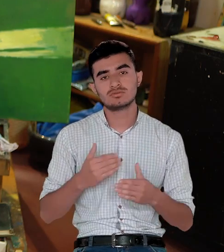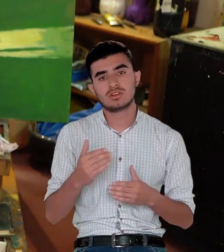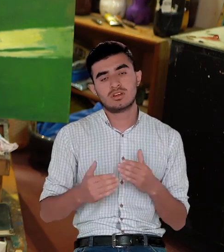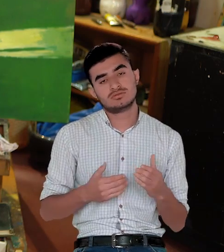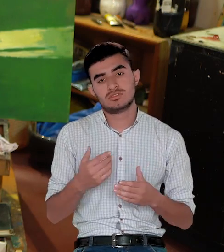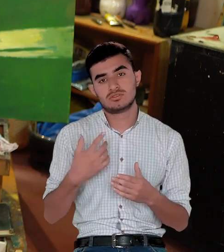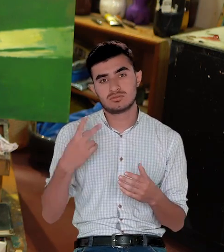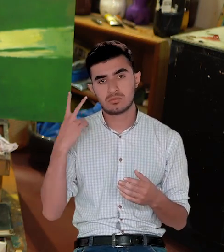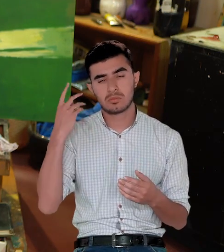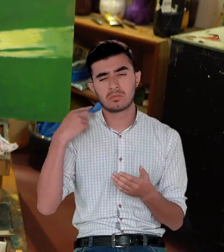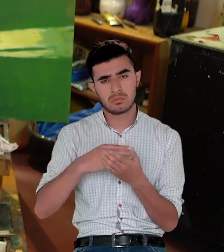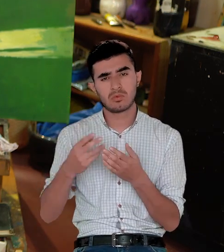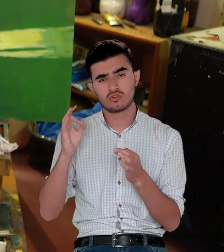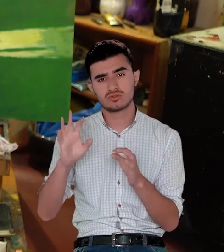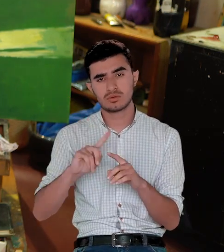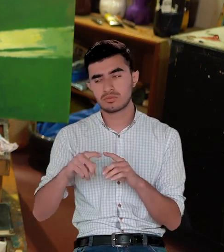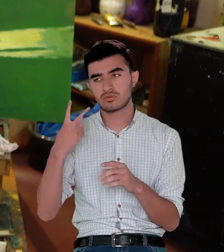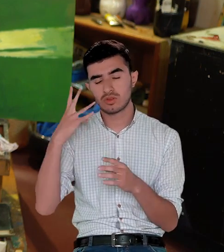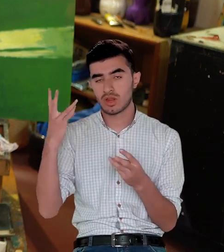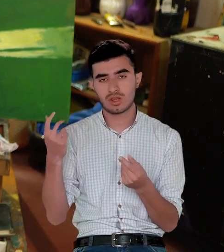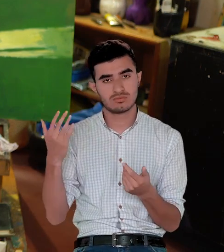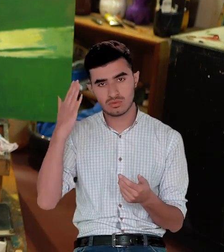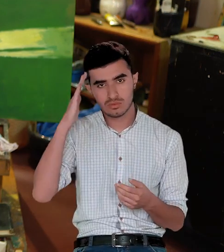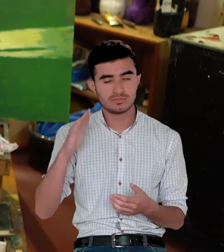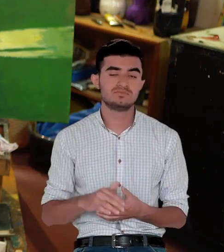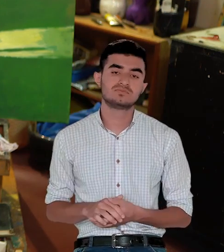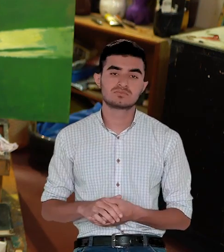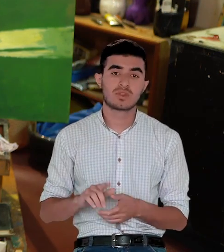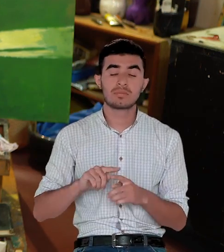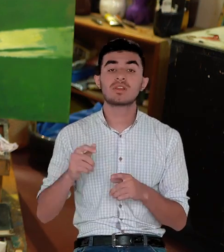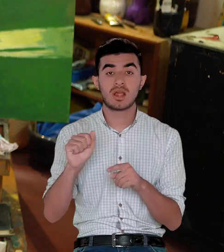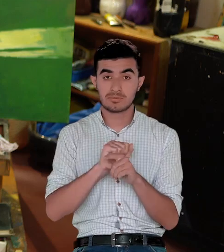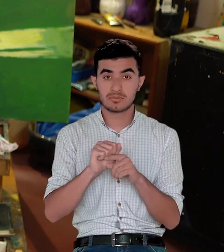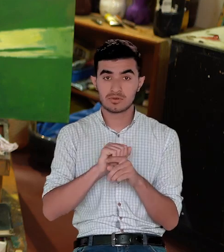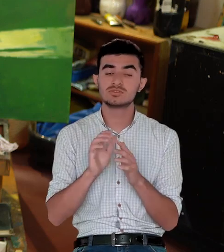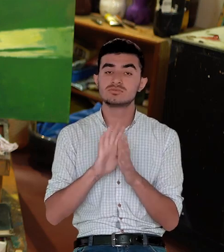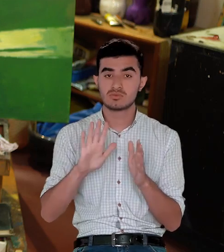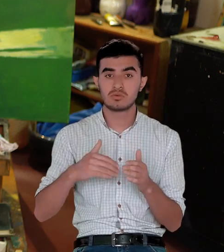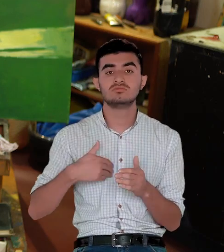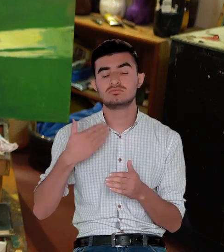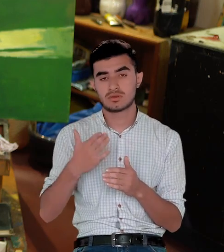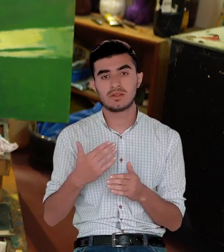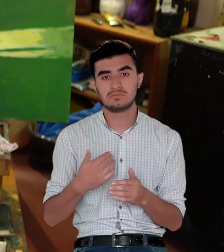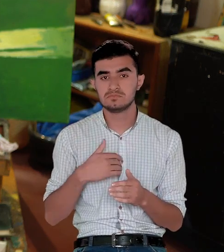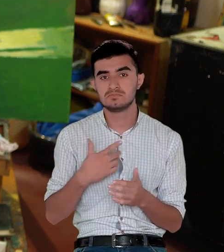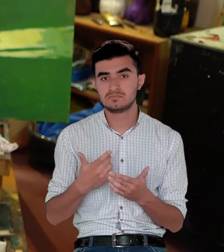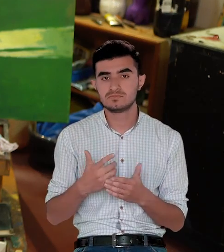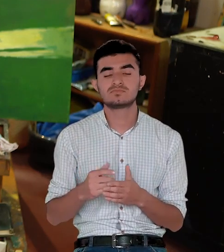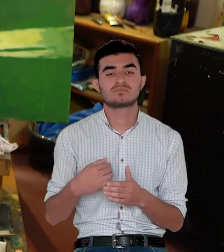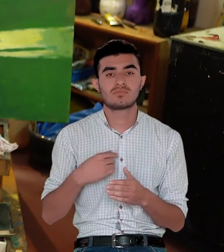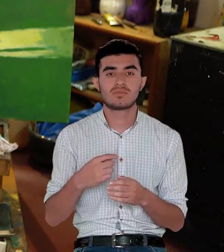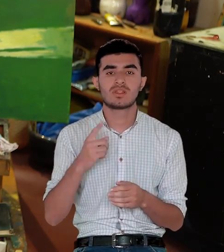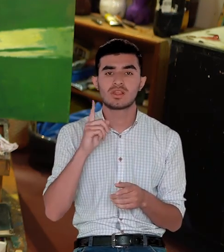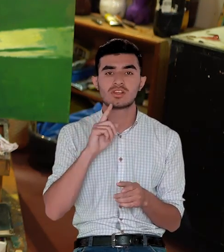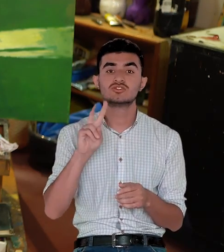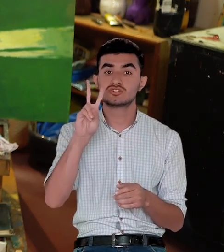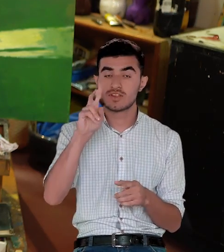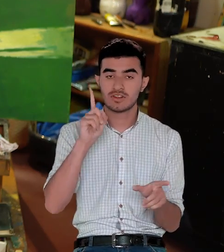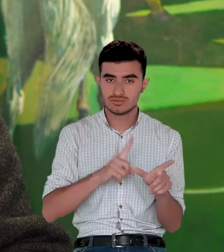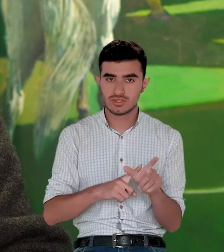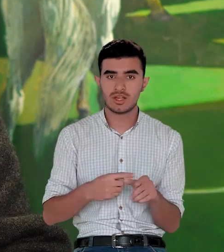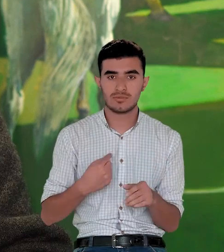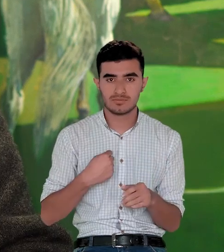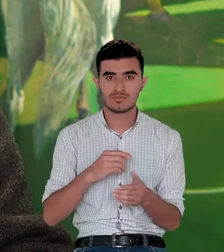ہارڈ بورڈ تھا, اس کے اوپر جو بھی ہوتا ہے میں اس کو پینٹ کر 10-15 منٹ میں پورٹریٹ بنا لیتے تھے. اس طرح کہ بھرا ہوا تھا اس